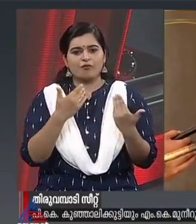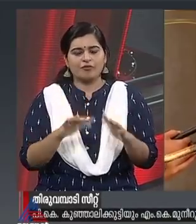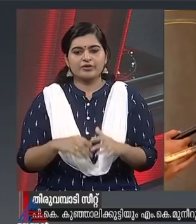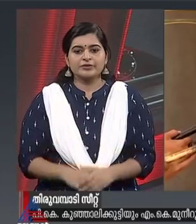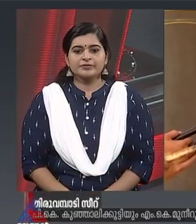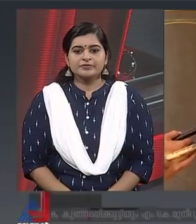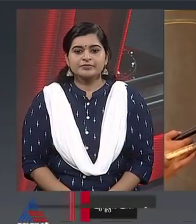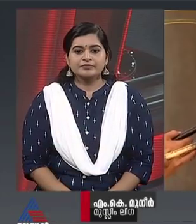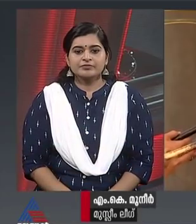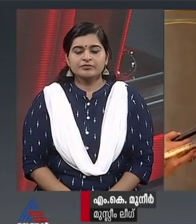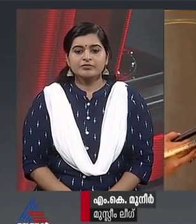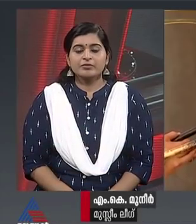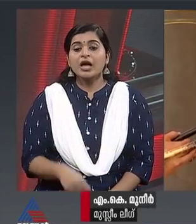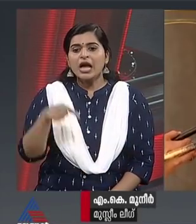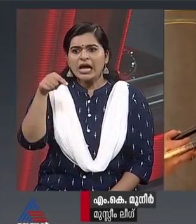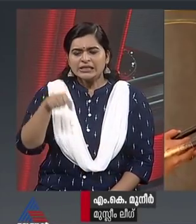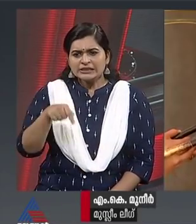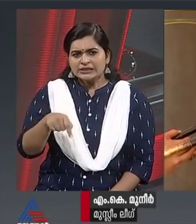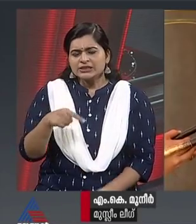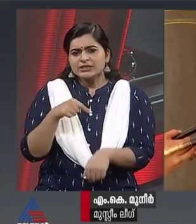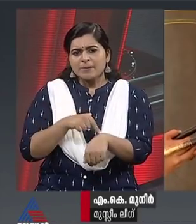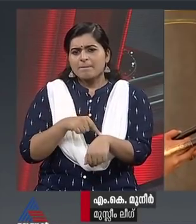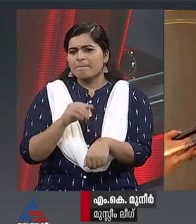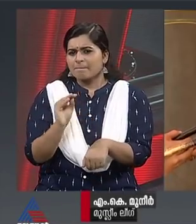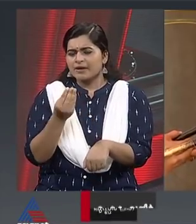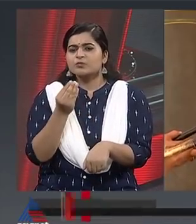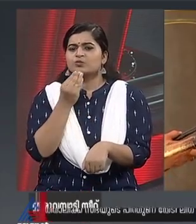അവിടെ മത്സരിച്ചത് മുസ്ലിം ലീഗാണ്. അതുകൊണ്ട്